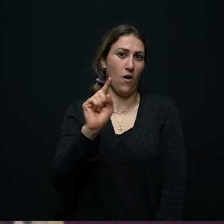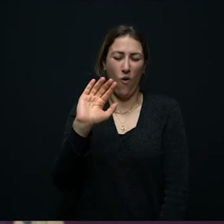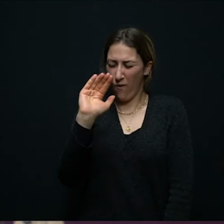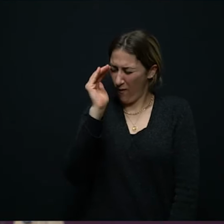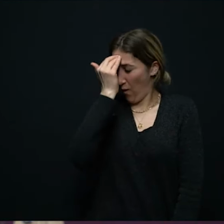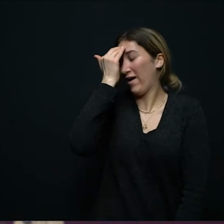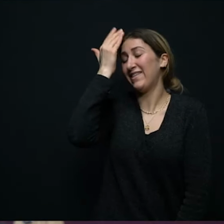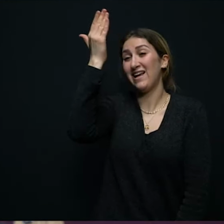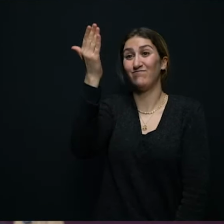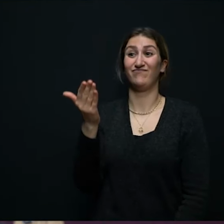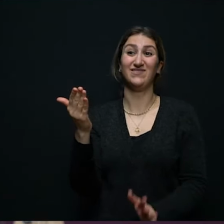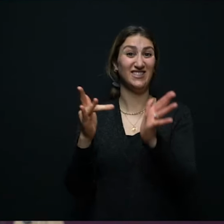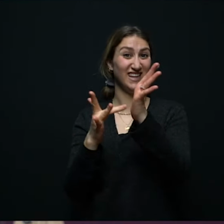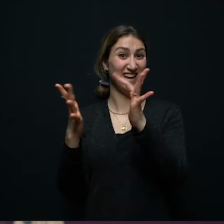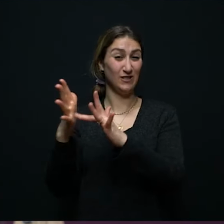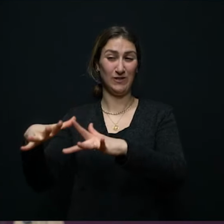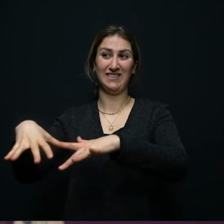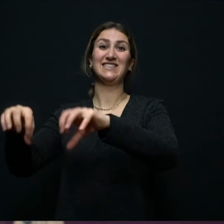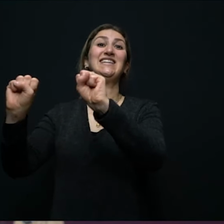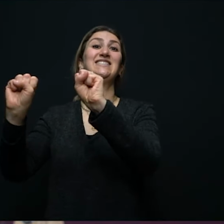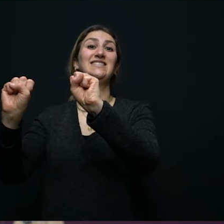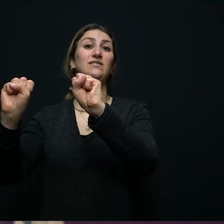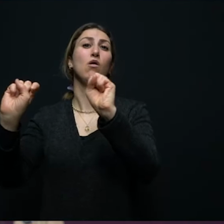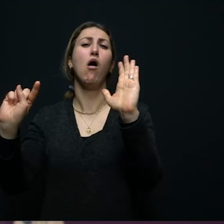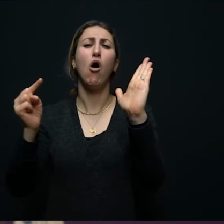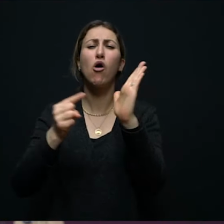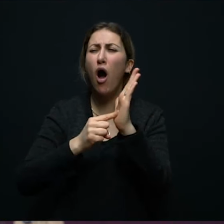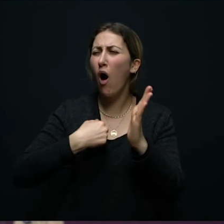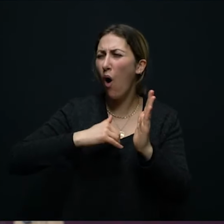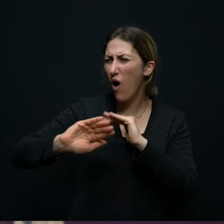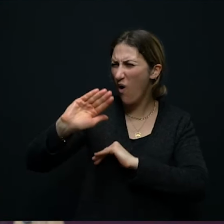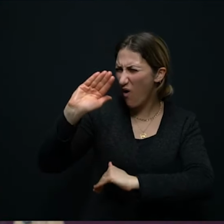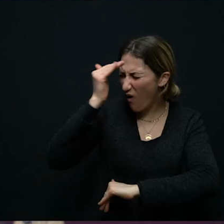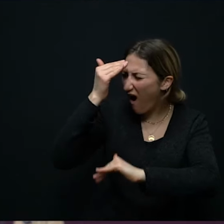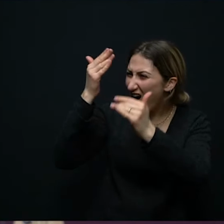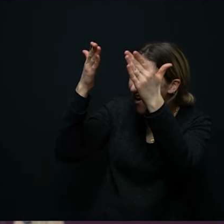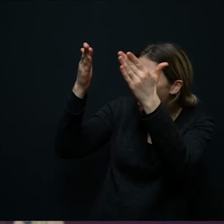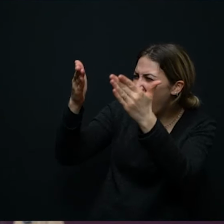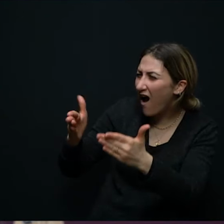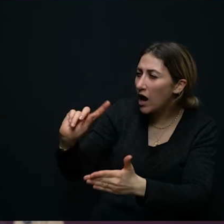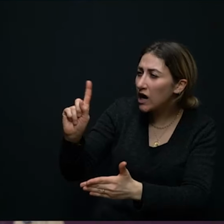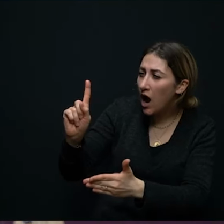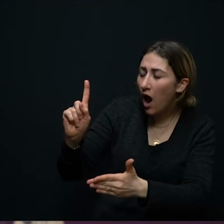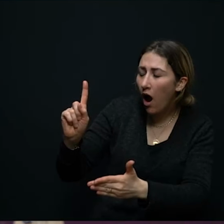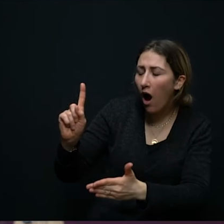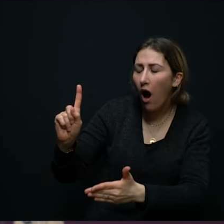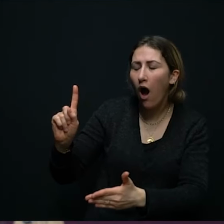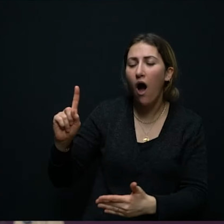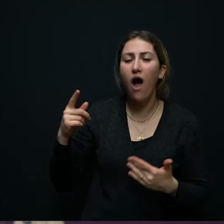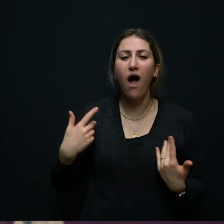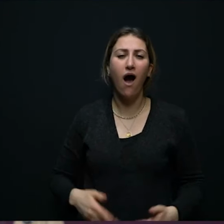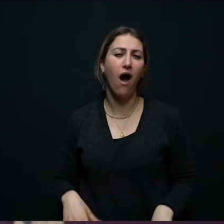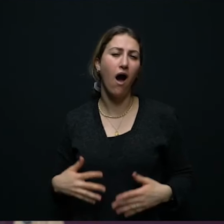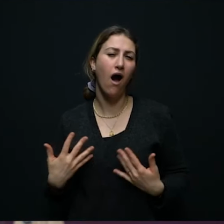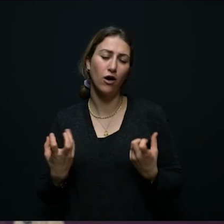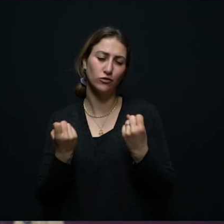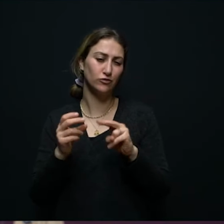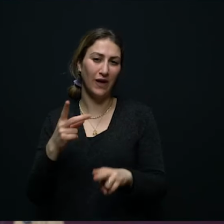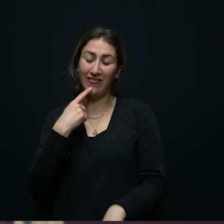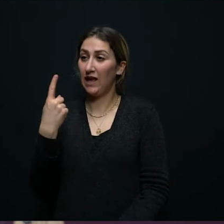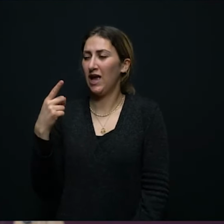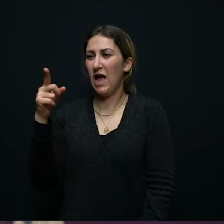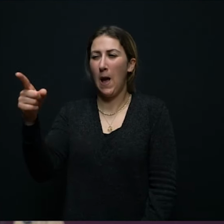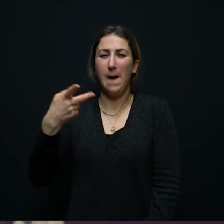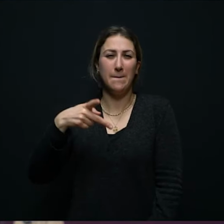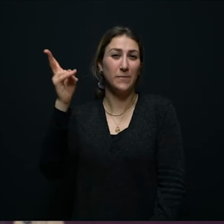nous aimons sa personne et nous disons jésus tu es beau c'est toi le plus beau de tous les fils de